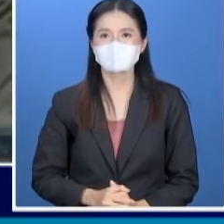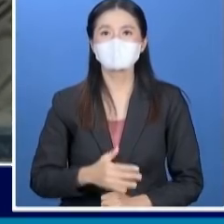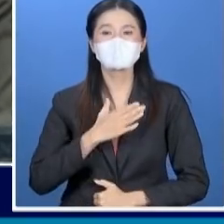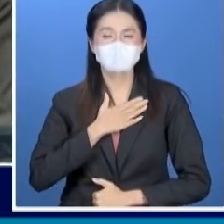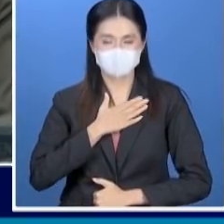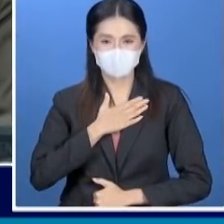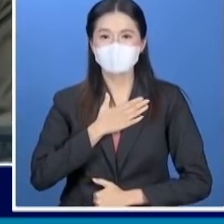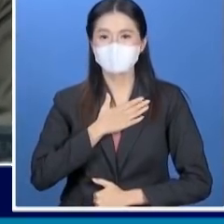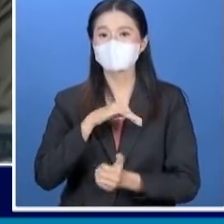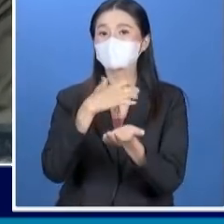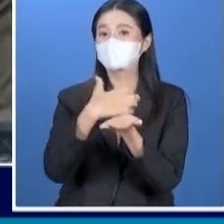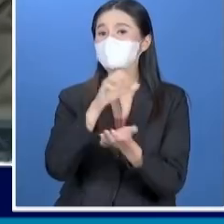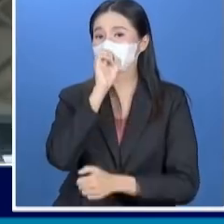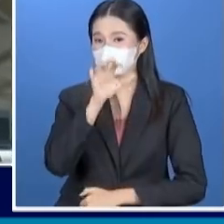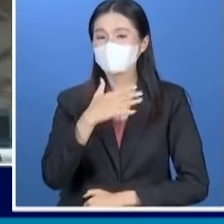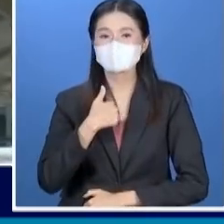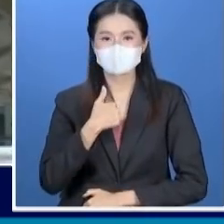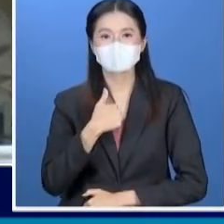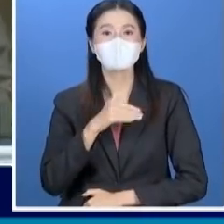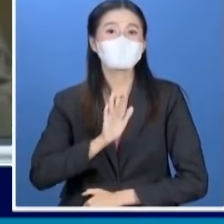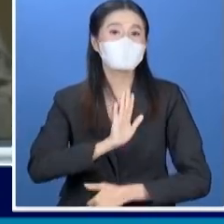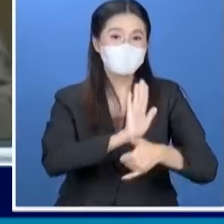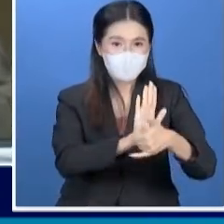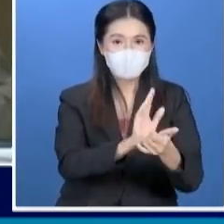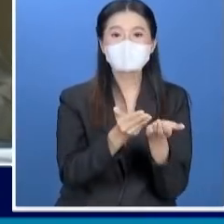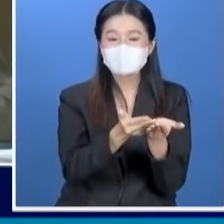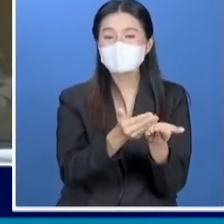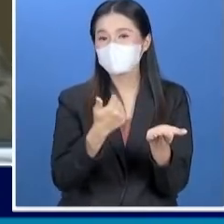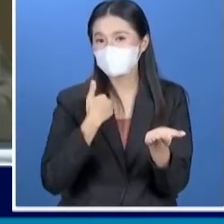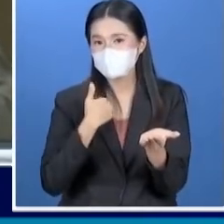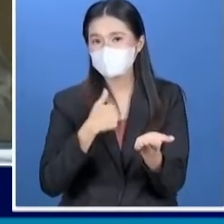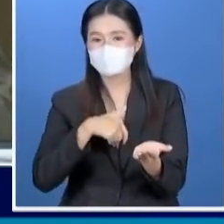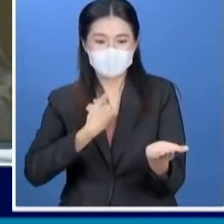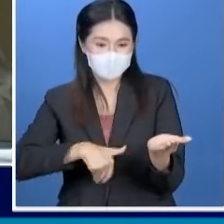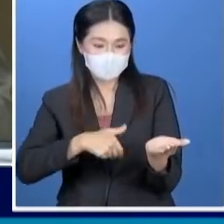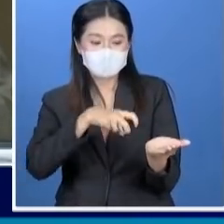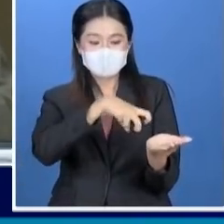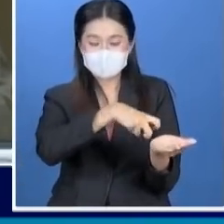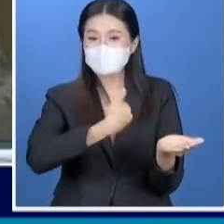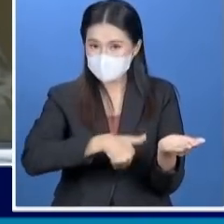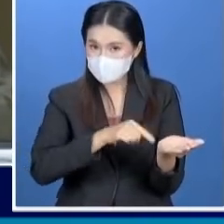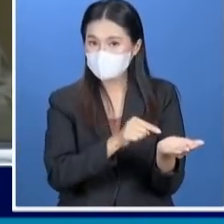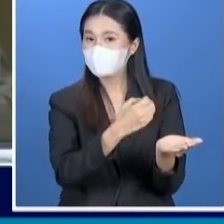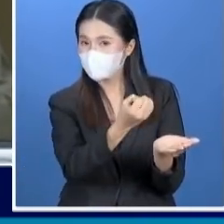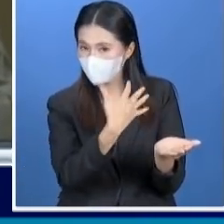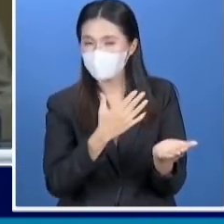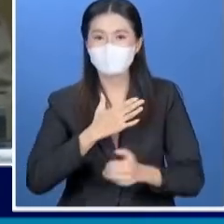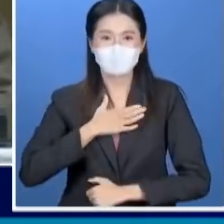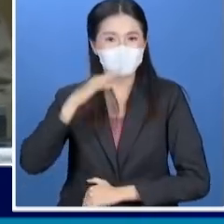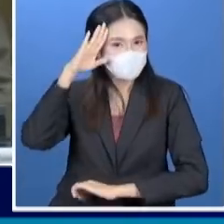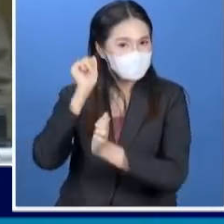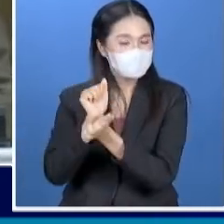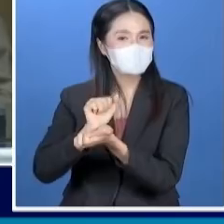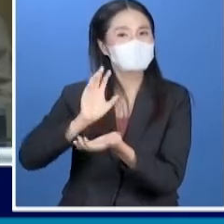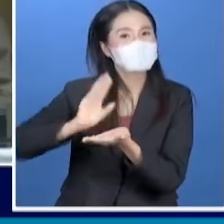ขออนุญาตงี้ครับขออนุญาตนำเรียนอย่างนี้นะครับอันนี้คือเป็นคำให้การของคนบนเรือนะครับว่ามีการไปปัสสาวะนะครับทางพนักงานสอบสวนเราเองเนี่ยเราก็บันทึ